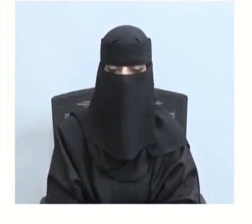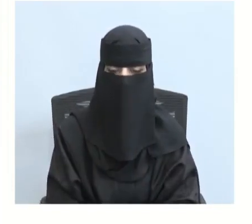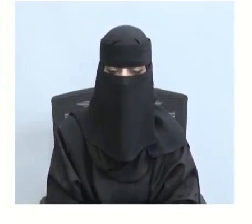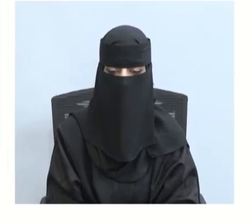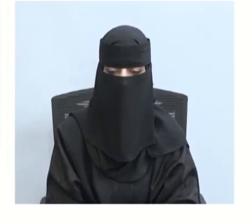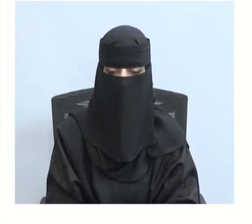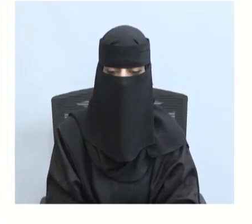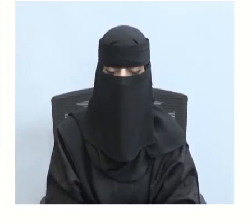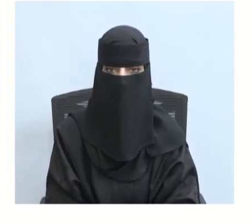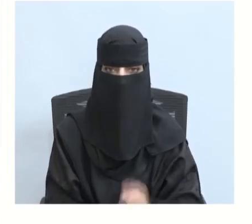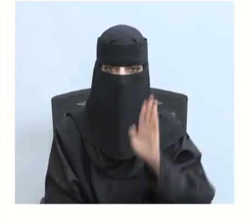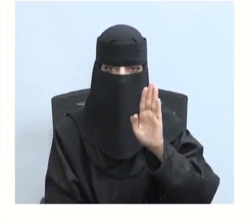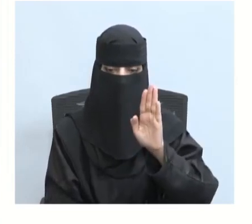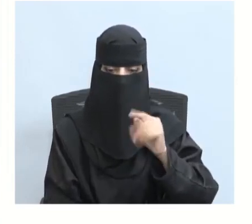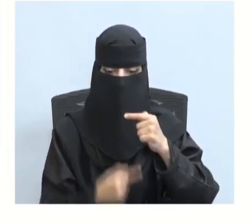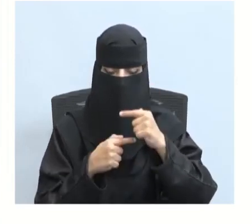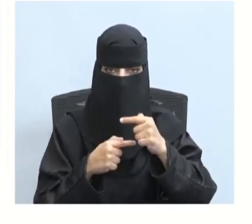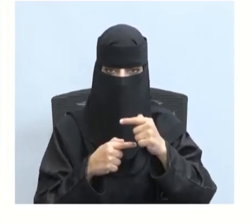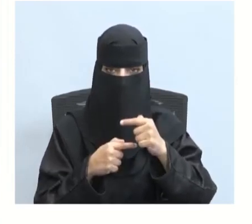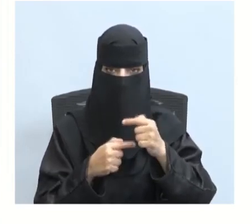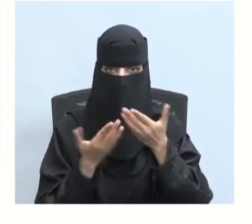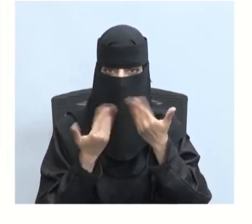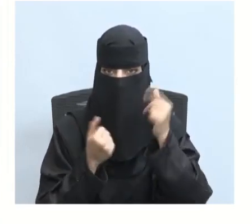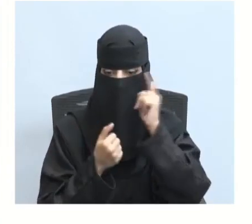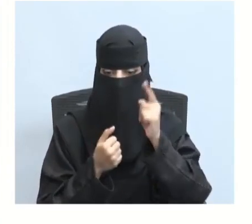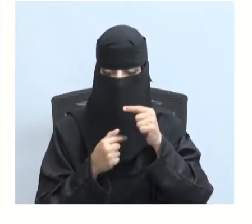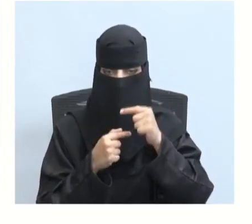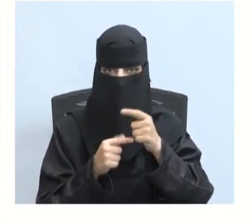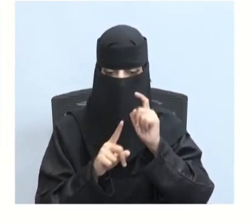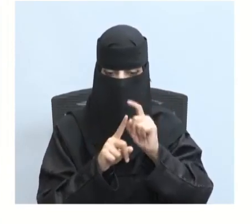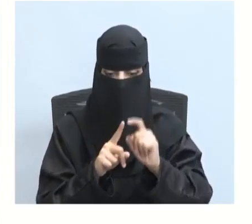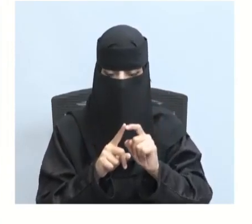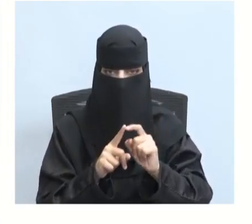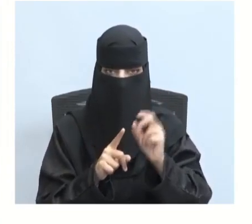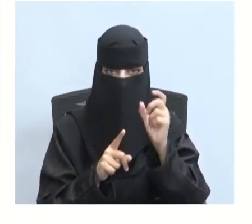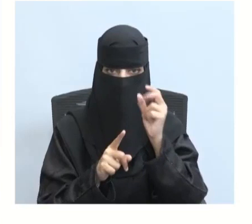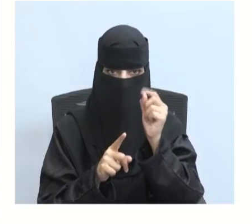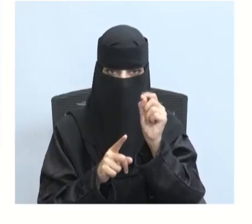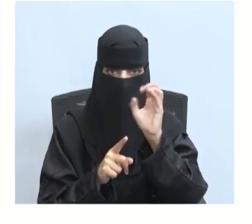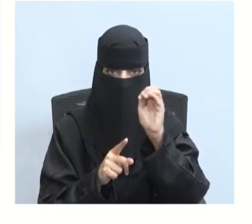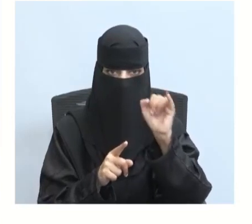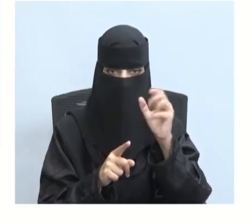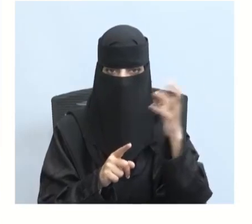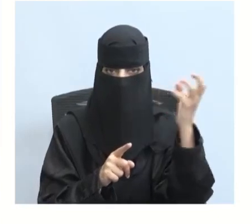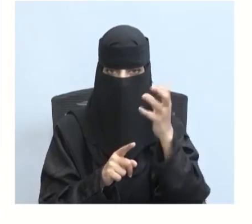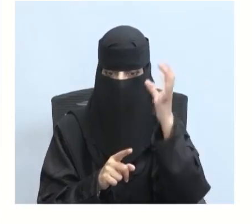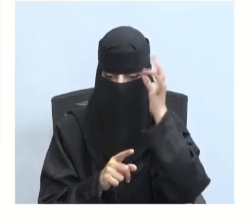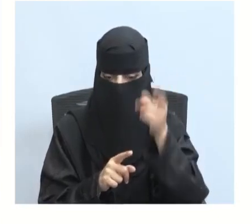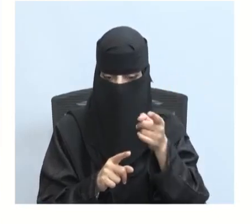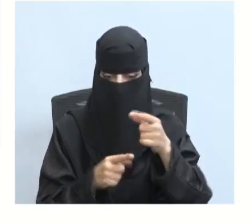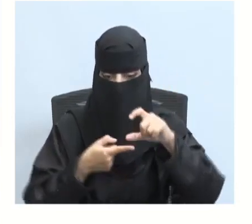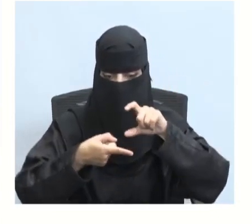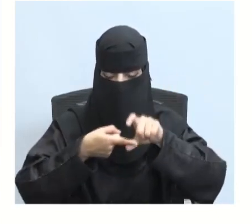الرياضيات س مجهول يساوي نسبه الفحم تقسيم نسبه الطاقه